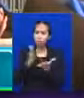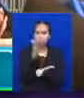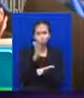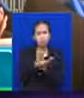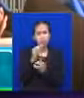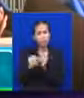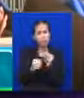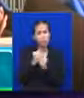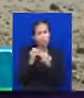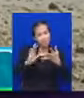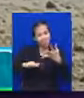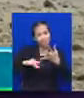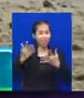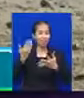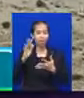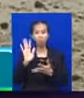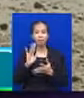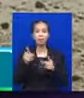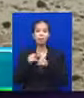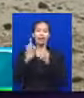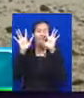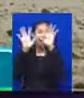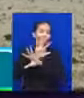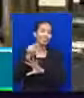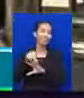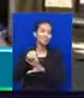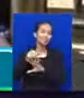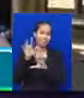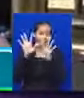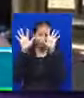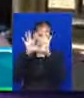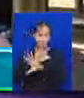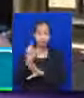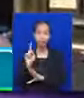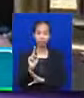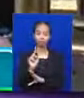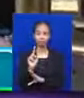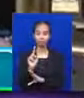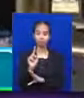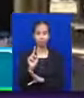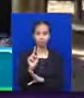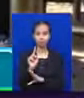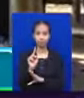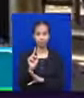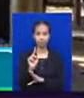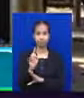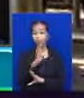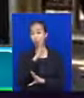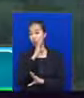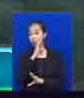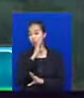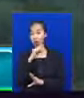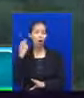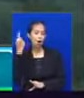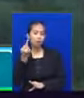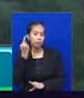ก็จะเป็นเหมือนกับมาตรการที่ปีที่แล้วนะครับก็คือว่าค่าใช้จ่ายในการท่